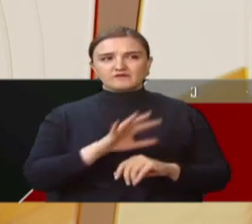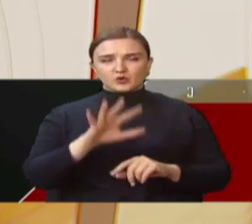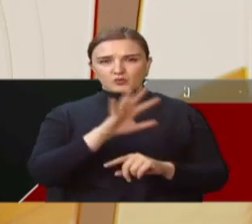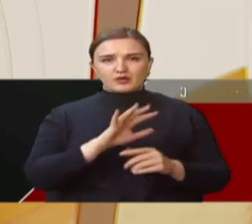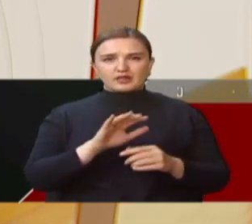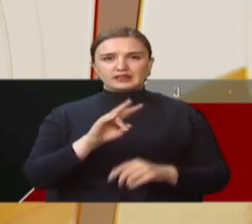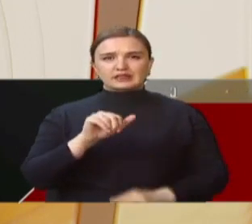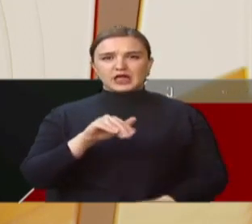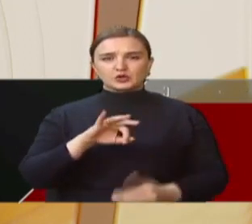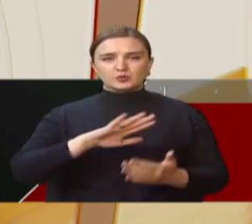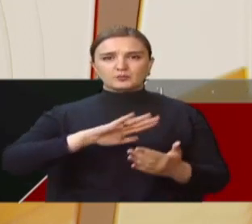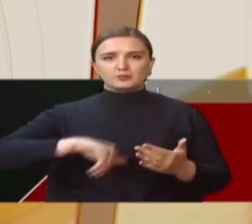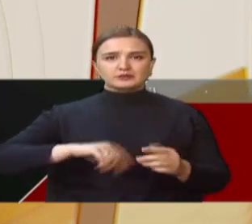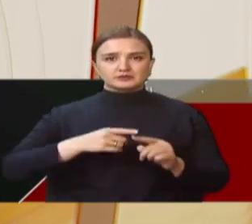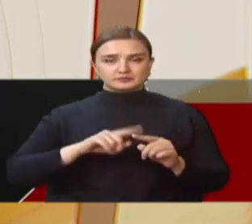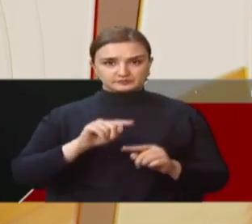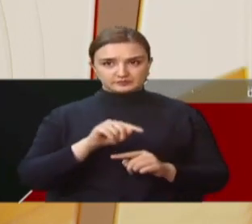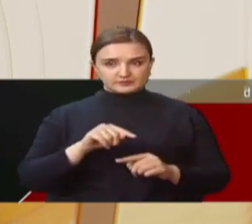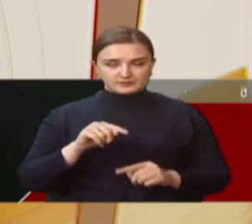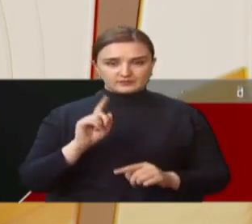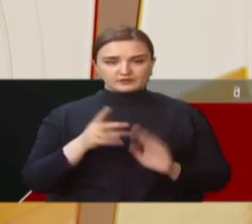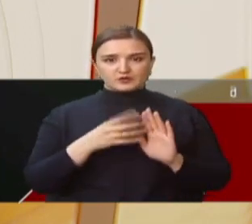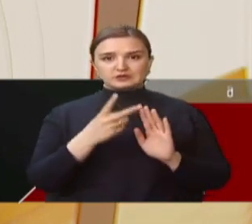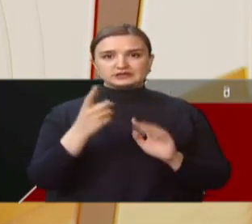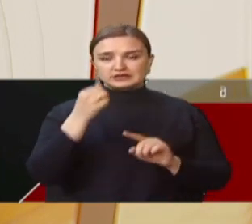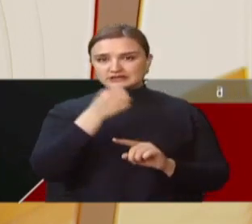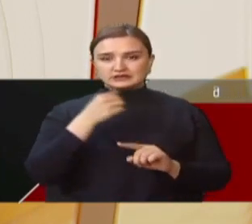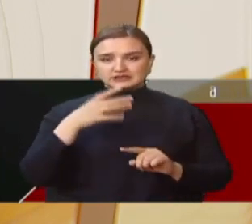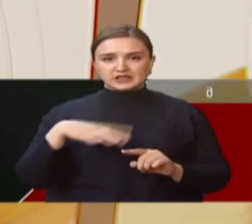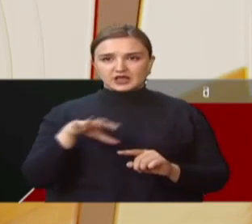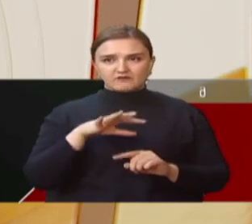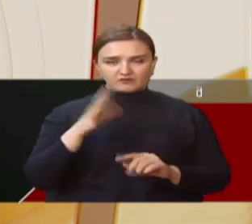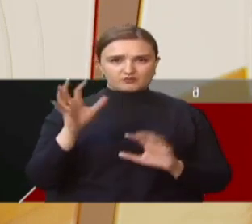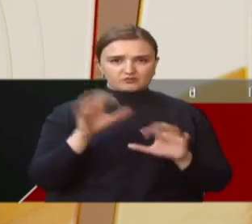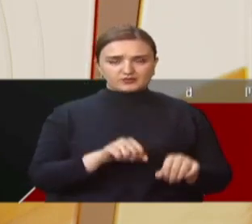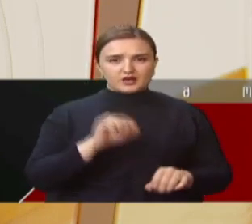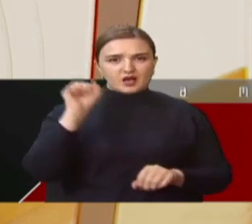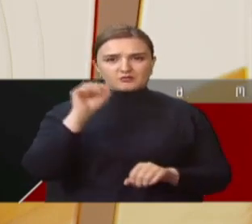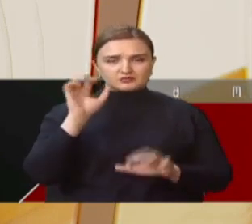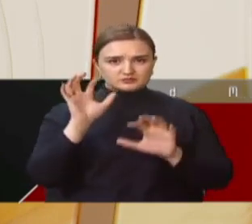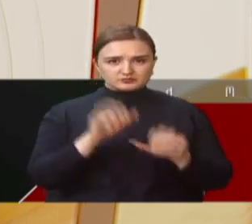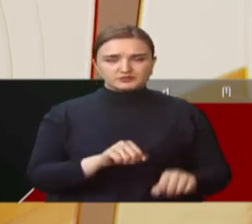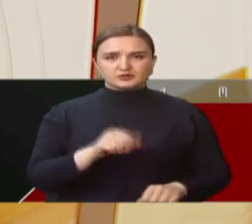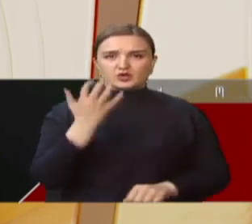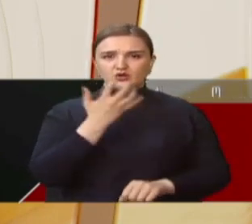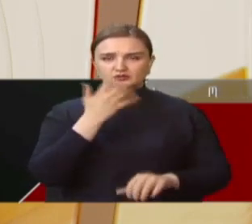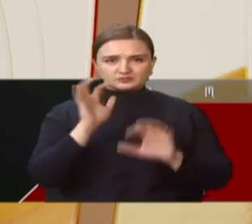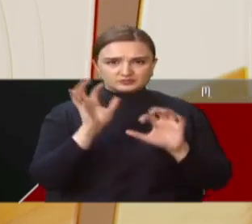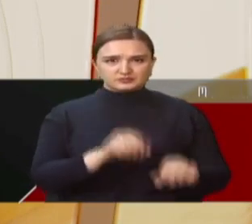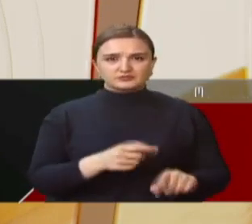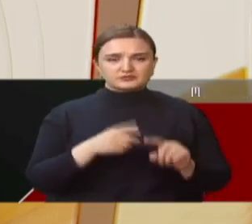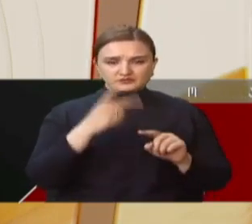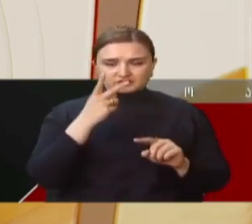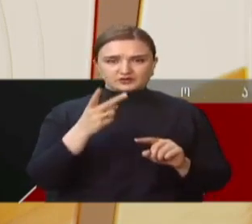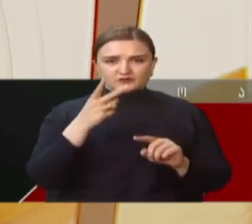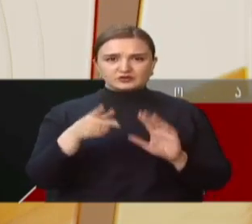ვნახეთ. 1921 წლის თებერვალში ქართველებმა ვნახეთ, აფხაზეთში ვნახეთ, ცხინ სამაჩაბლოში ვნახეთ, 2008 წელს ვნახეთ რა